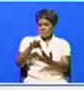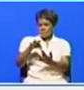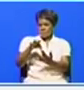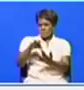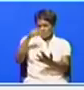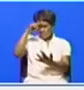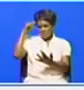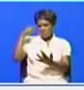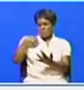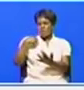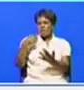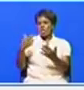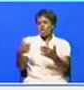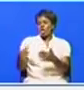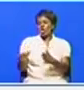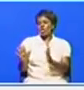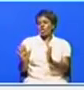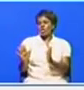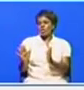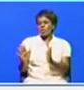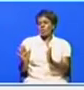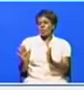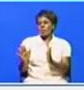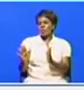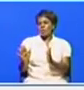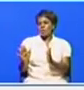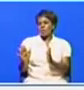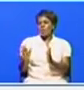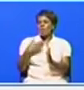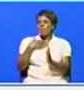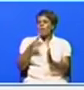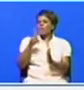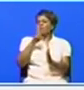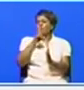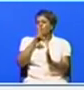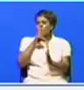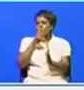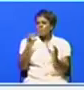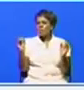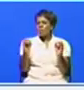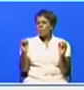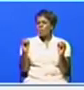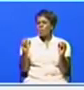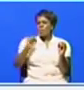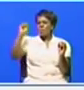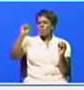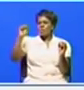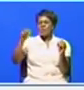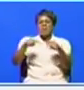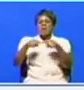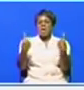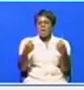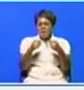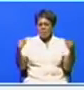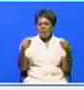kwa sababu nimepoteza kama kama hamtaki kunyamaza kwenye mikutano ya kisiasa, ule uhasama